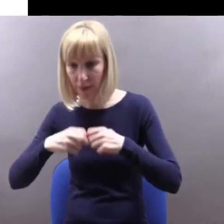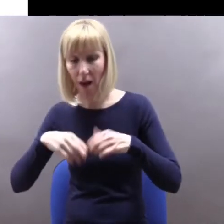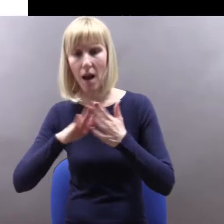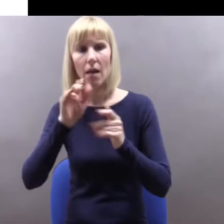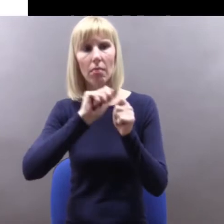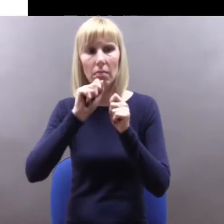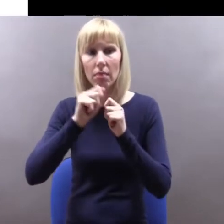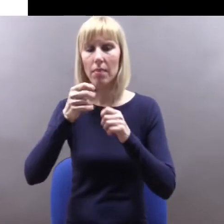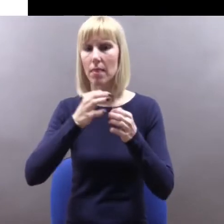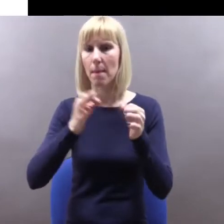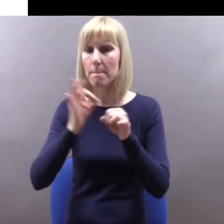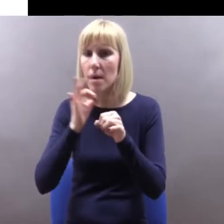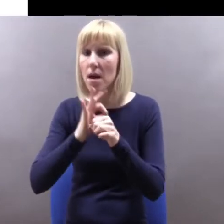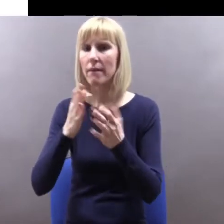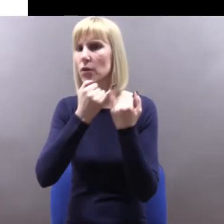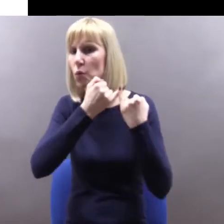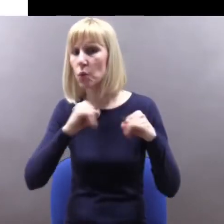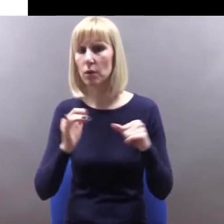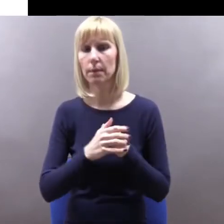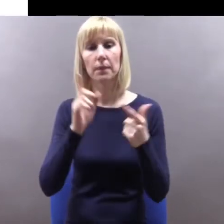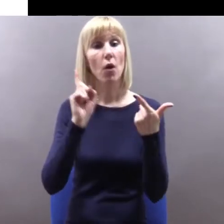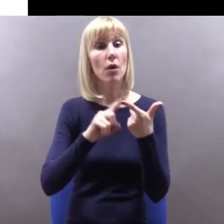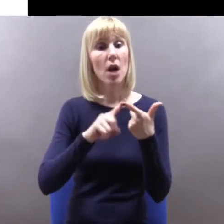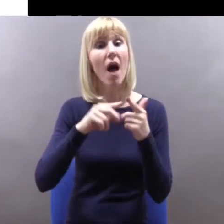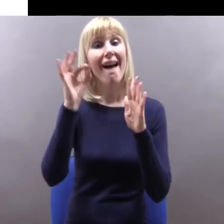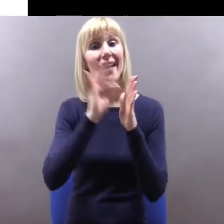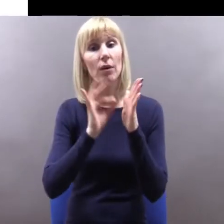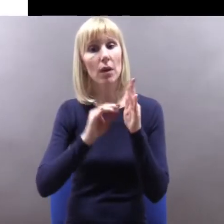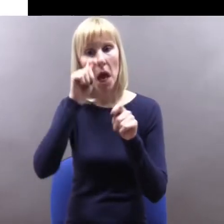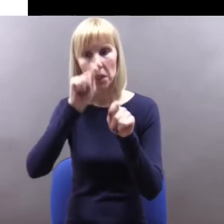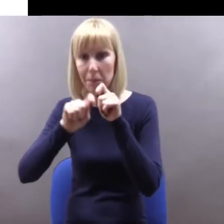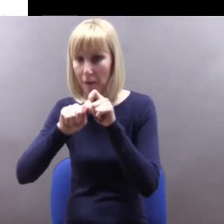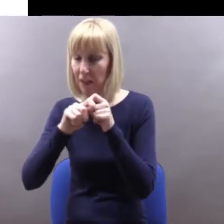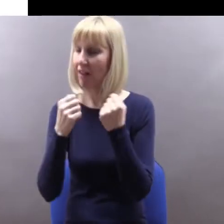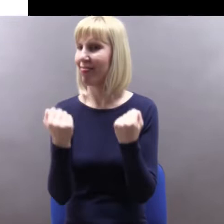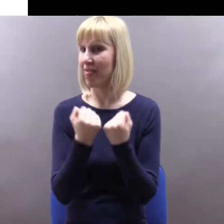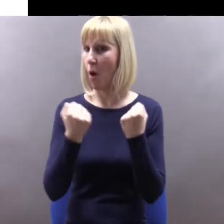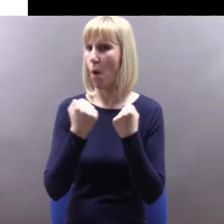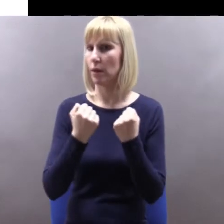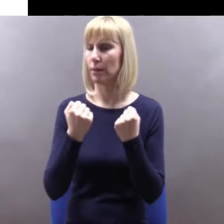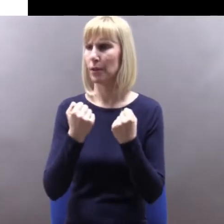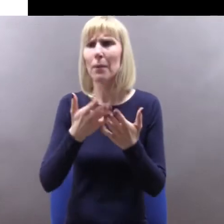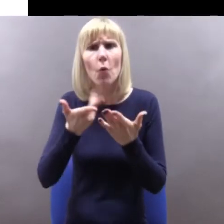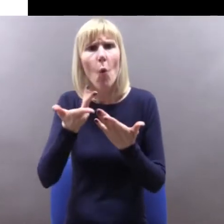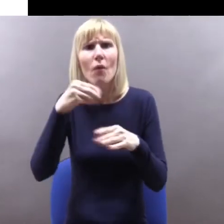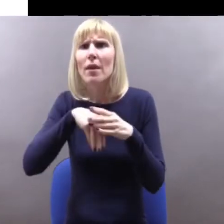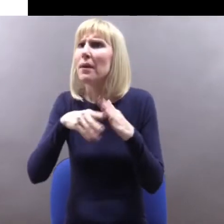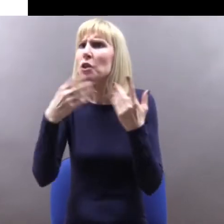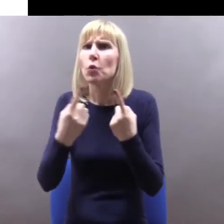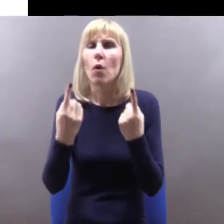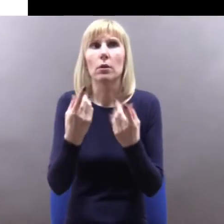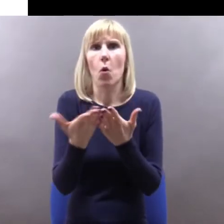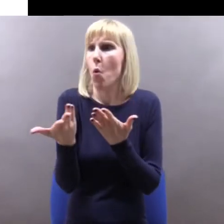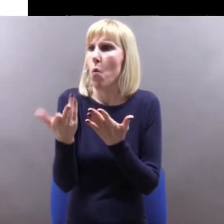przychodzi osoba, która chce z tego skorzystać, opiekun ekspozycji włącza pilotem i okazuje się,